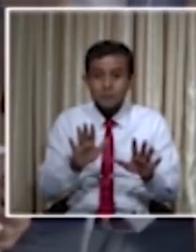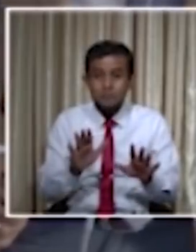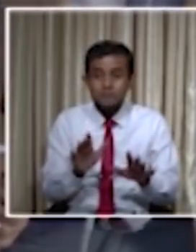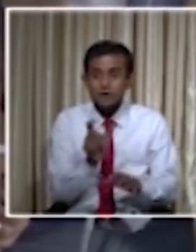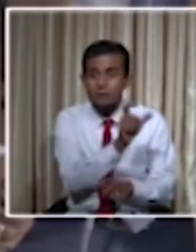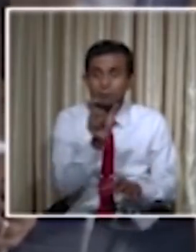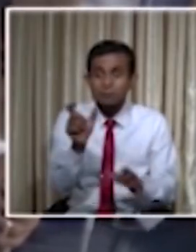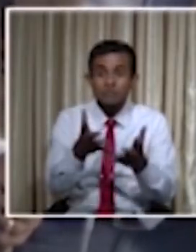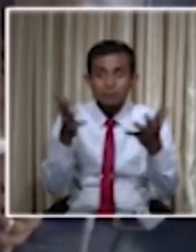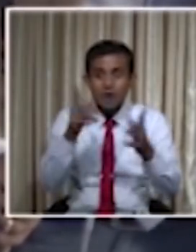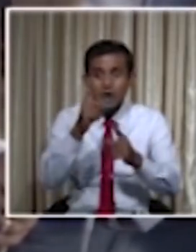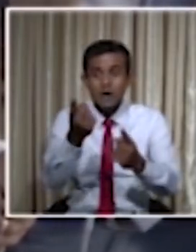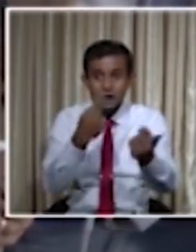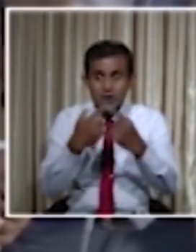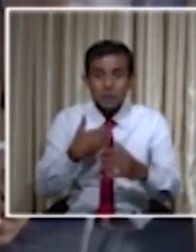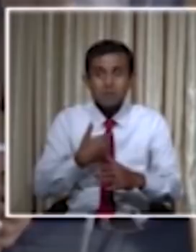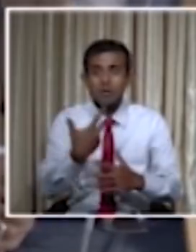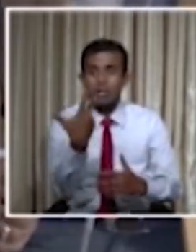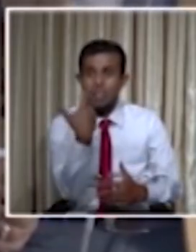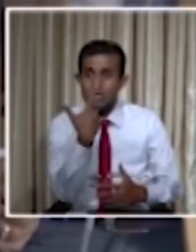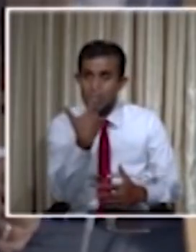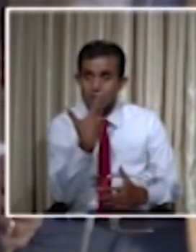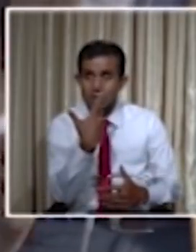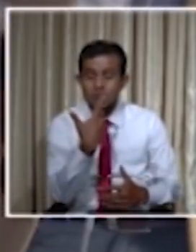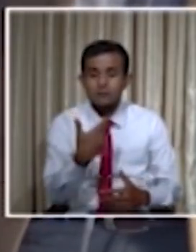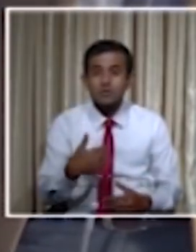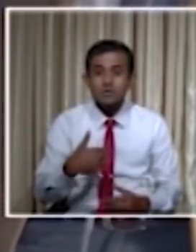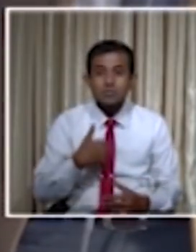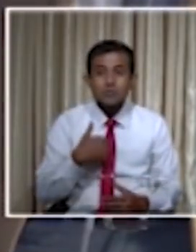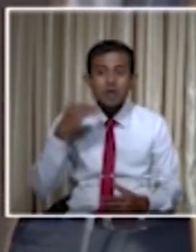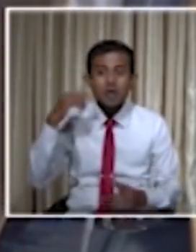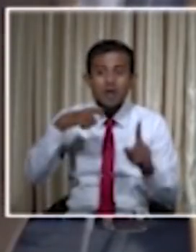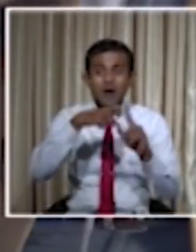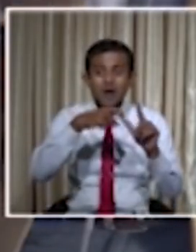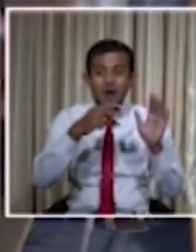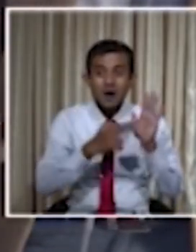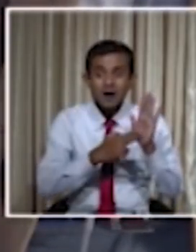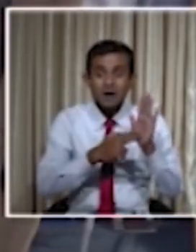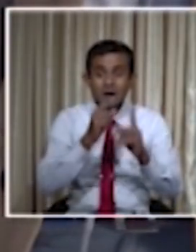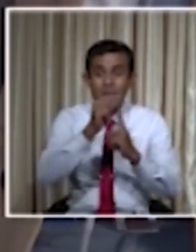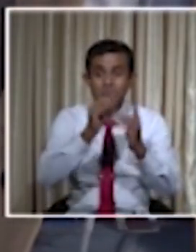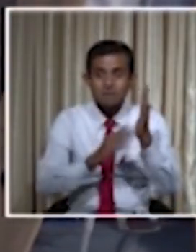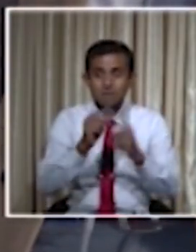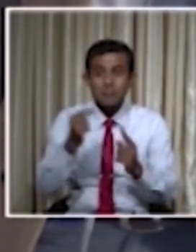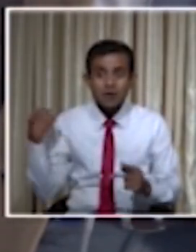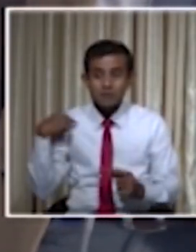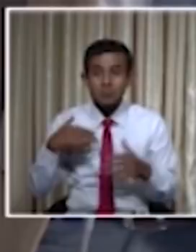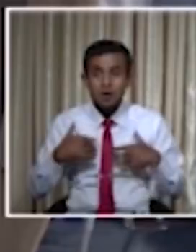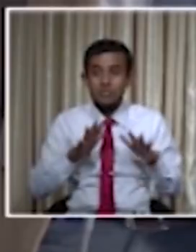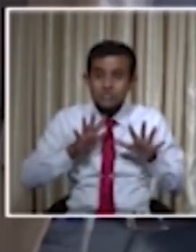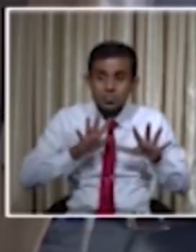වචන ගොඩක් කතා කරලා මට බැන්න විතරක් නෙවෙයි කාංචන විජේසේකර මන්ත්‍රීවරයා ඇවිල්ලා මාව තල්ලු